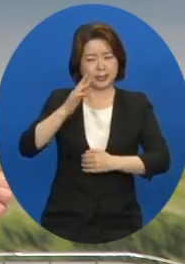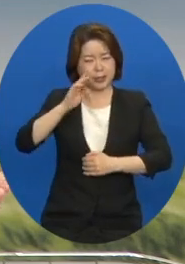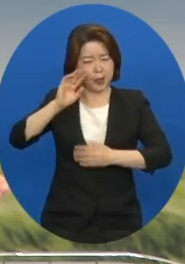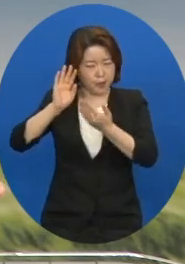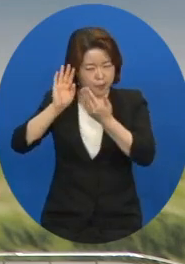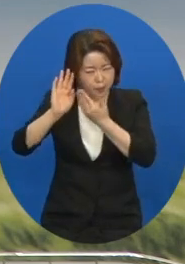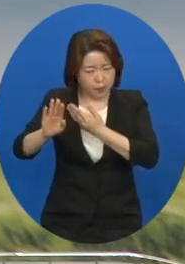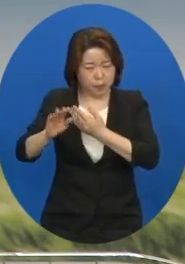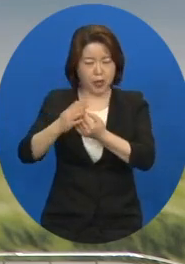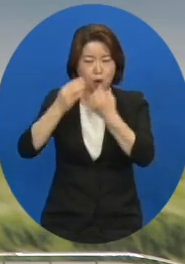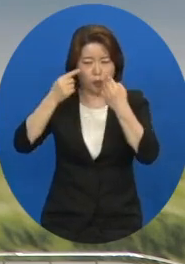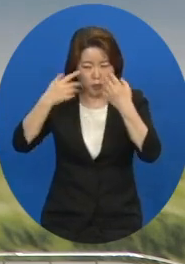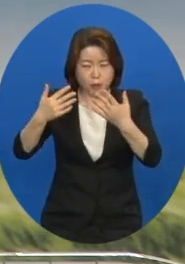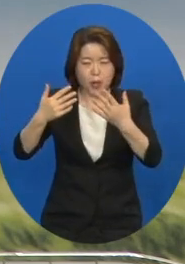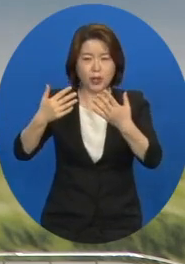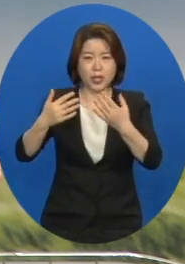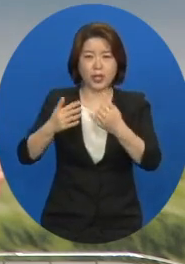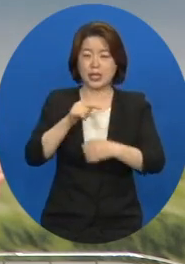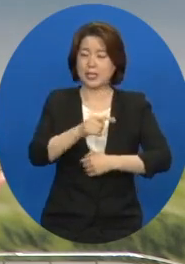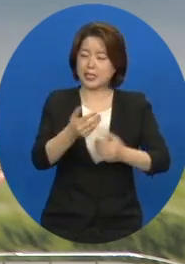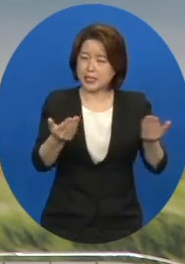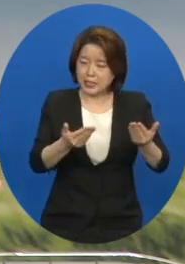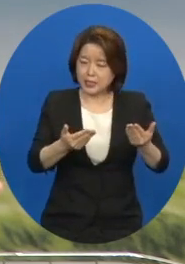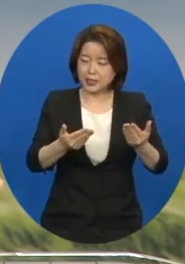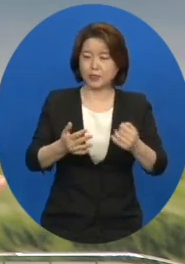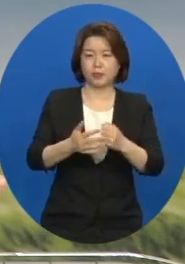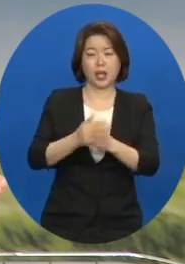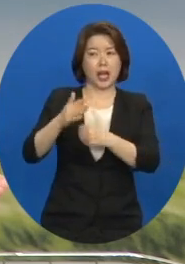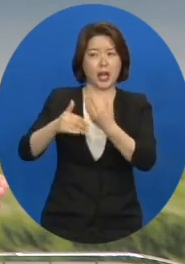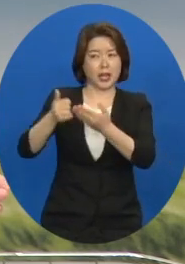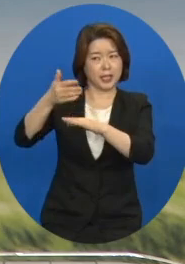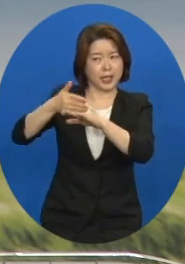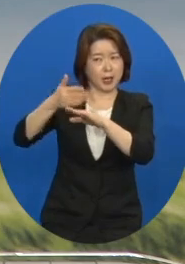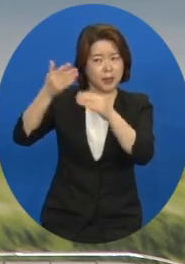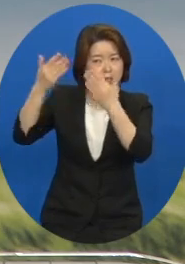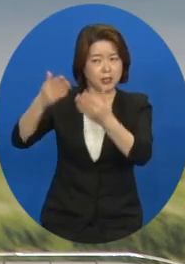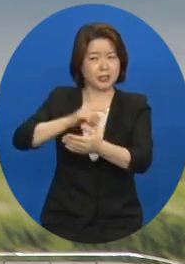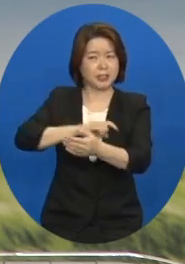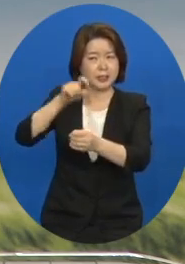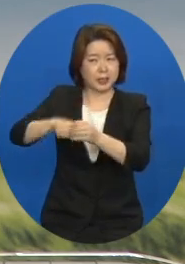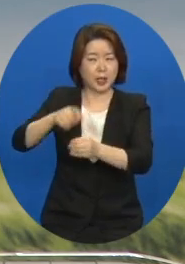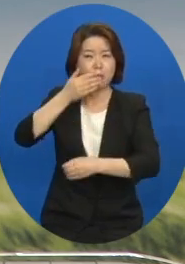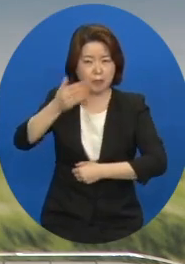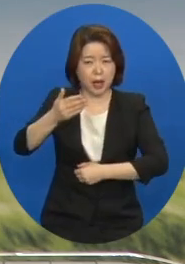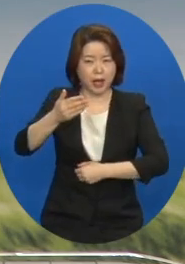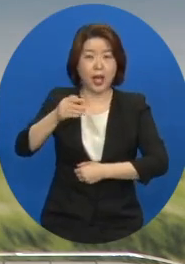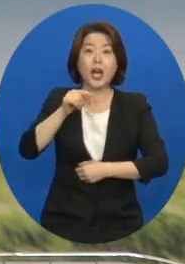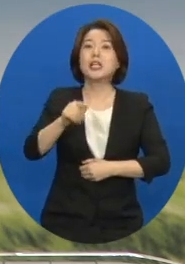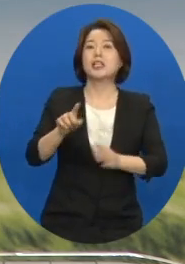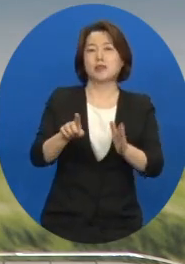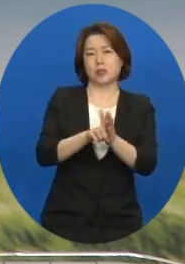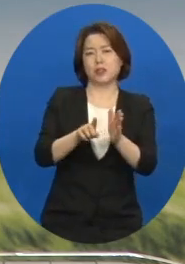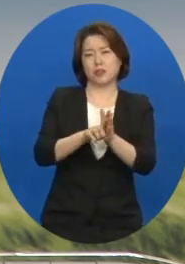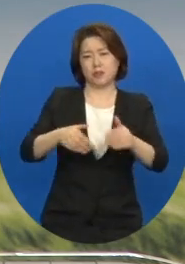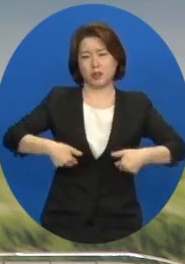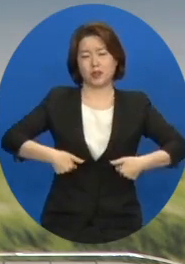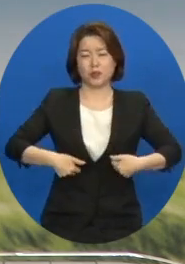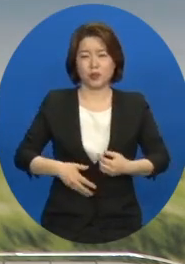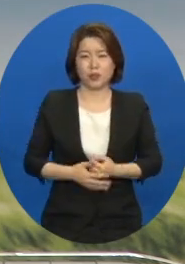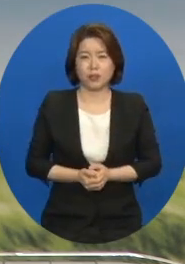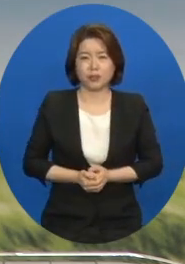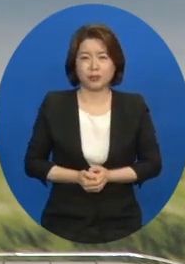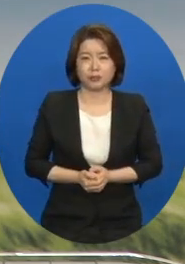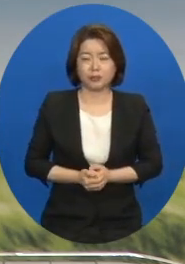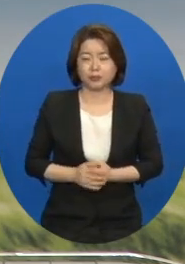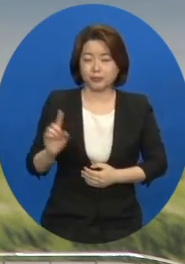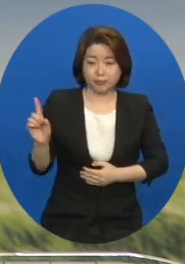지나고 나면 이 일은 감사 제목일 것이다. 그게 하나님을 믿는 믿음입니다. 그러니